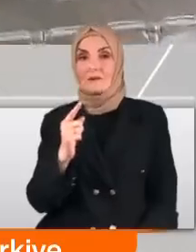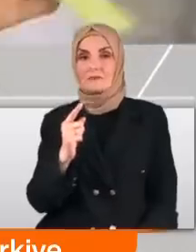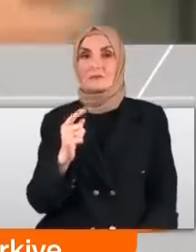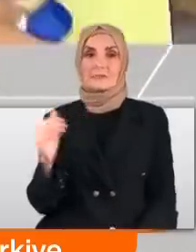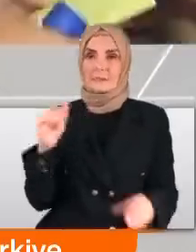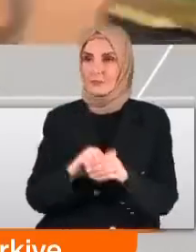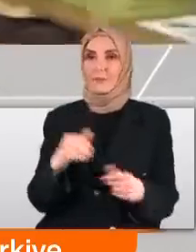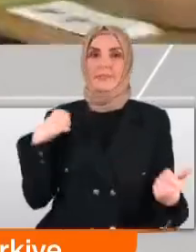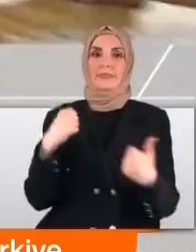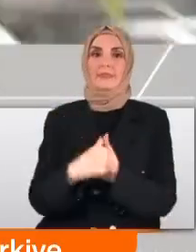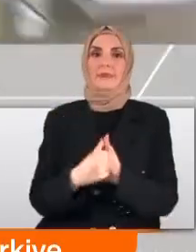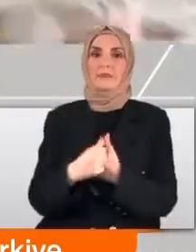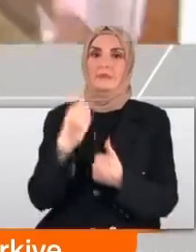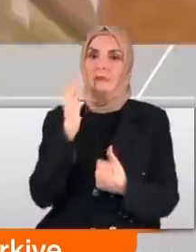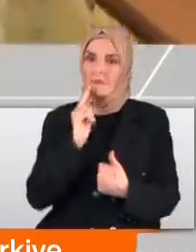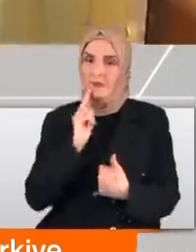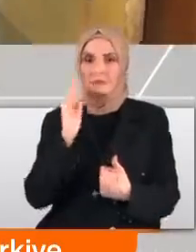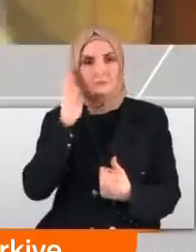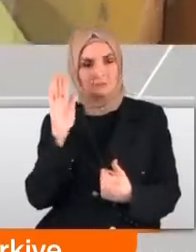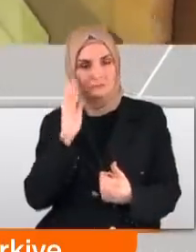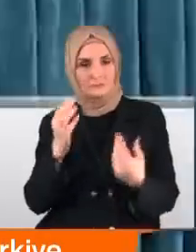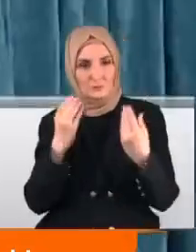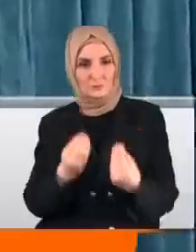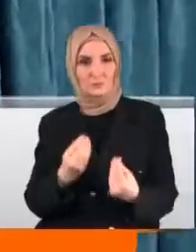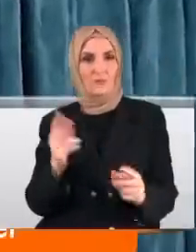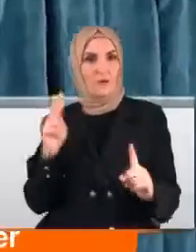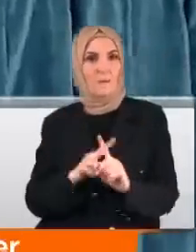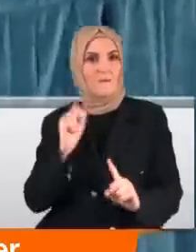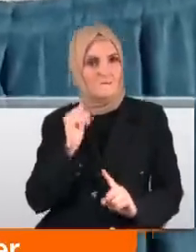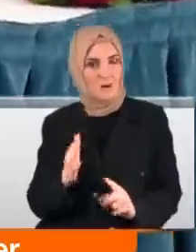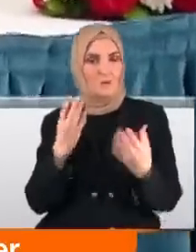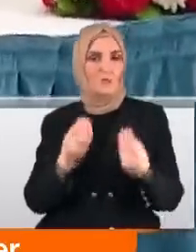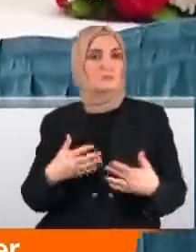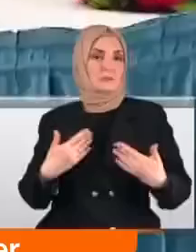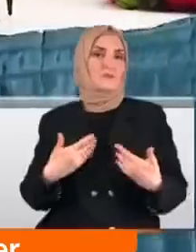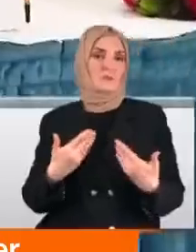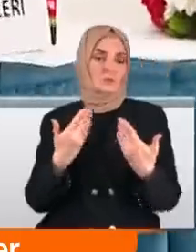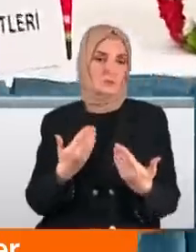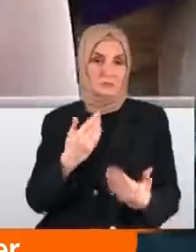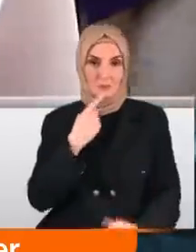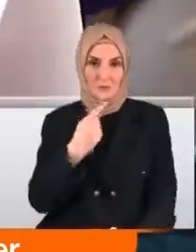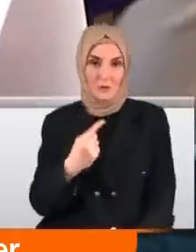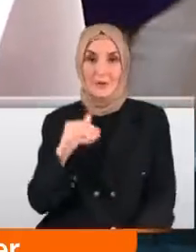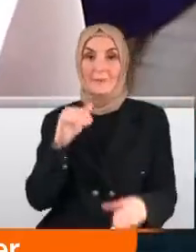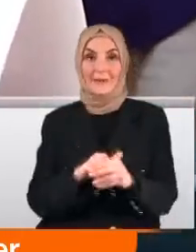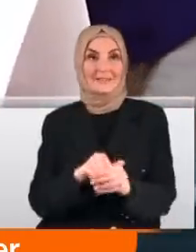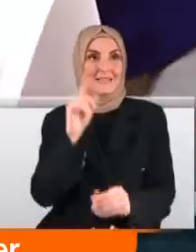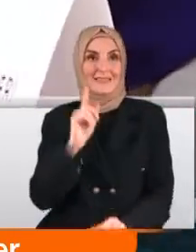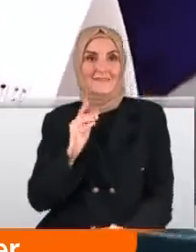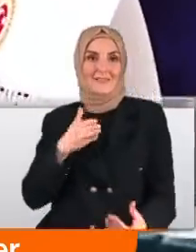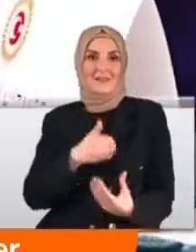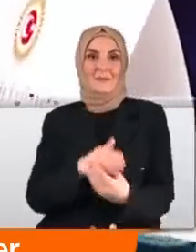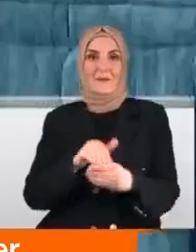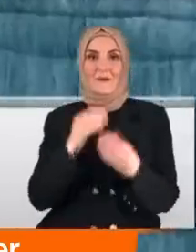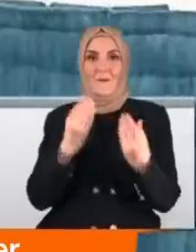katılımla idrak etti. Bu çok sevinç verici bir şey. Parlamento yolculuğuna ilk kez başlayacak isimlerde ise